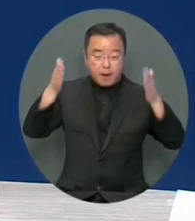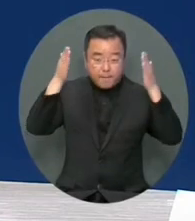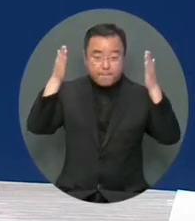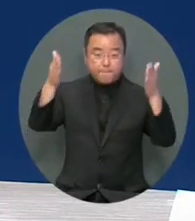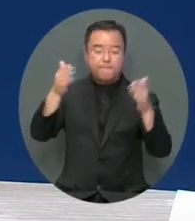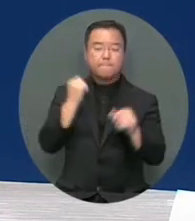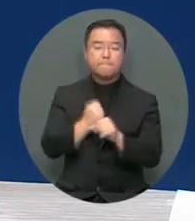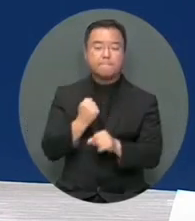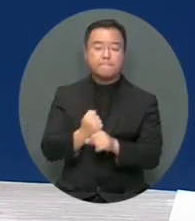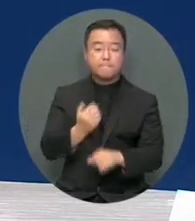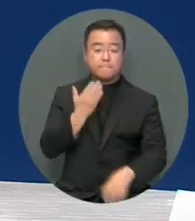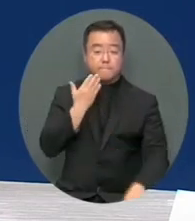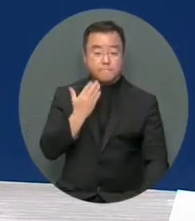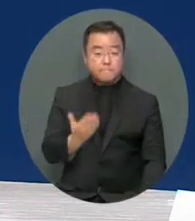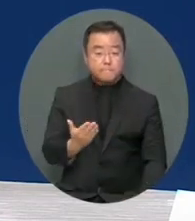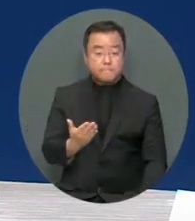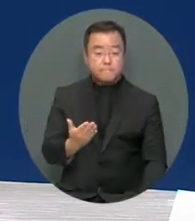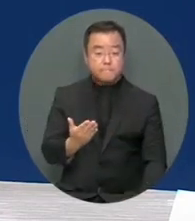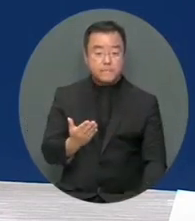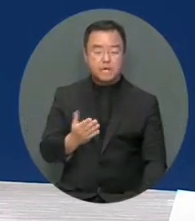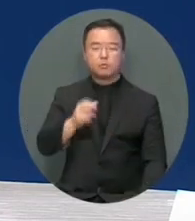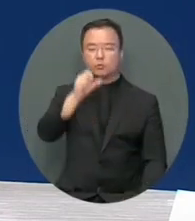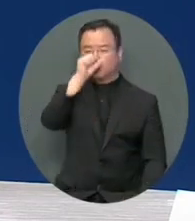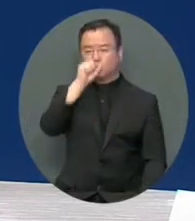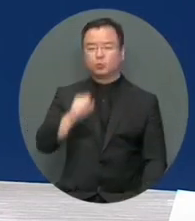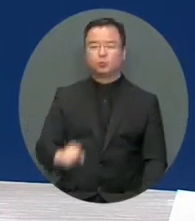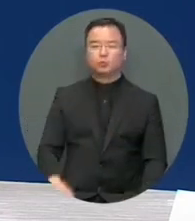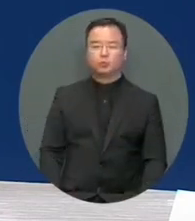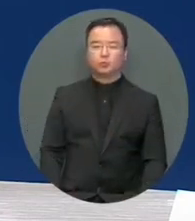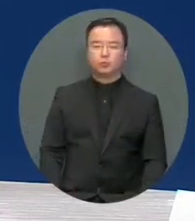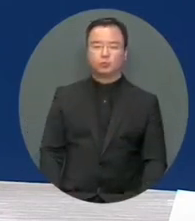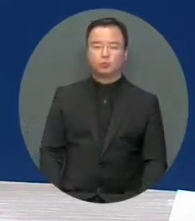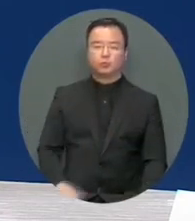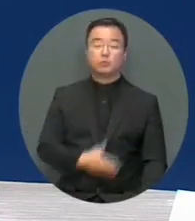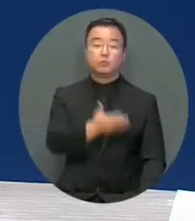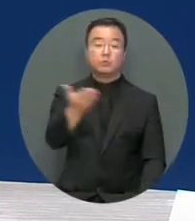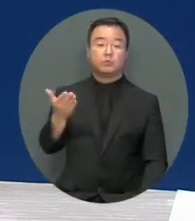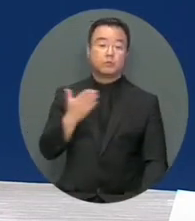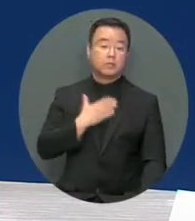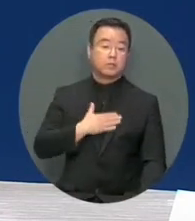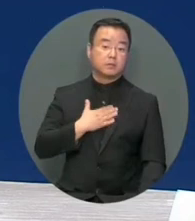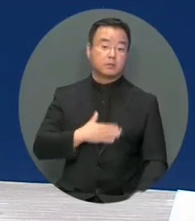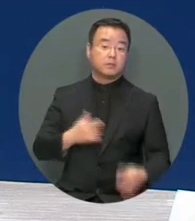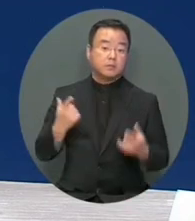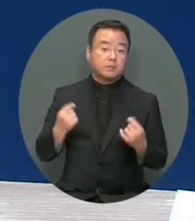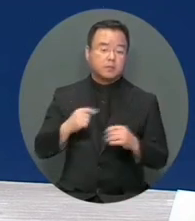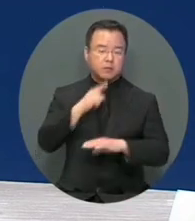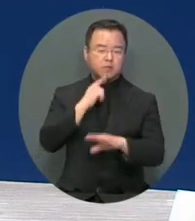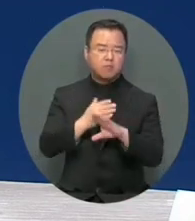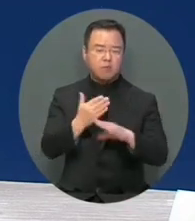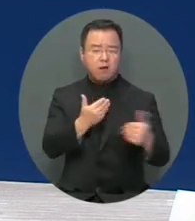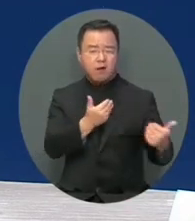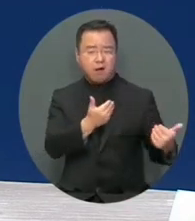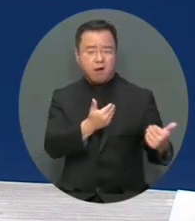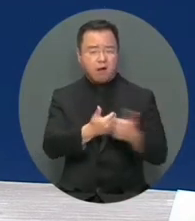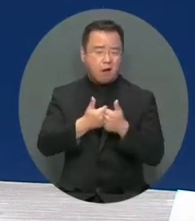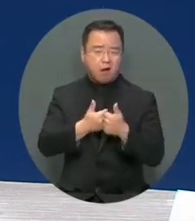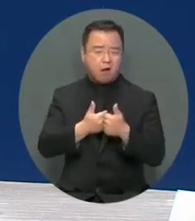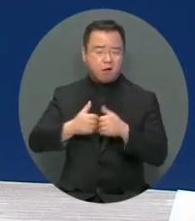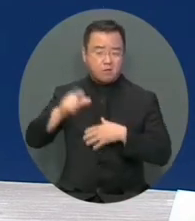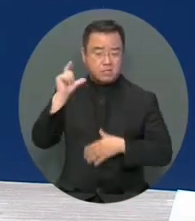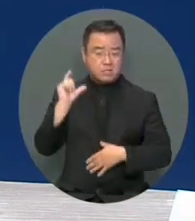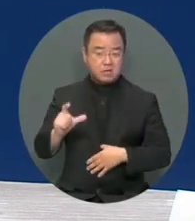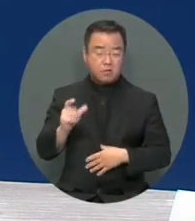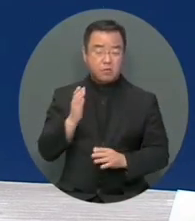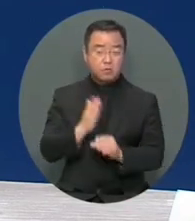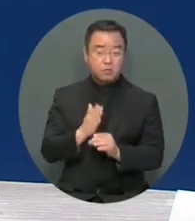있다는 점에서 좋은 점이 있습니다. 잘 아시는 것처럼 지금 북한이 도발을 극대화하고 있기 때문에